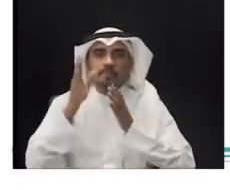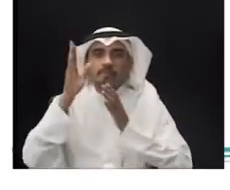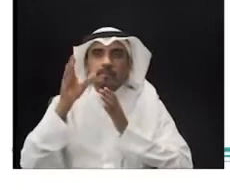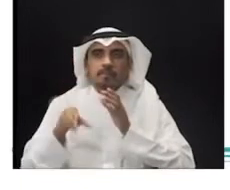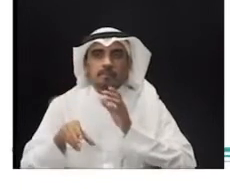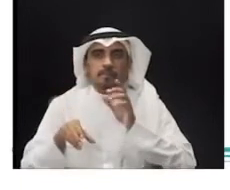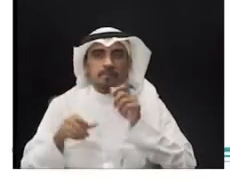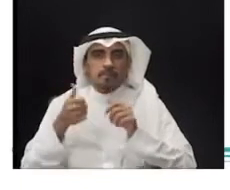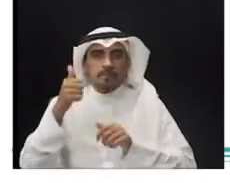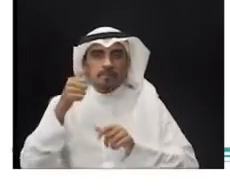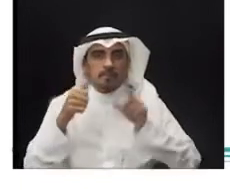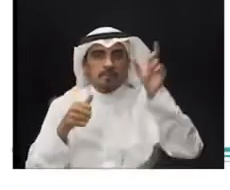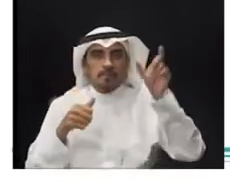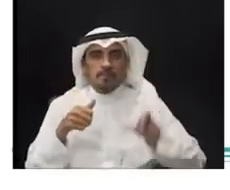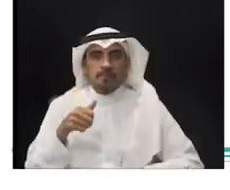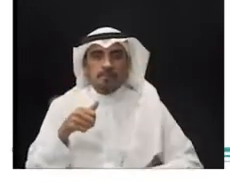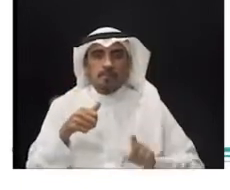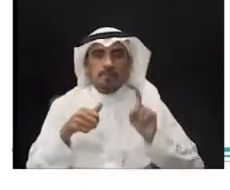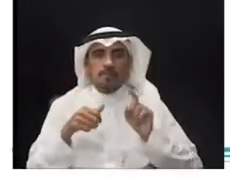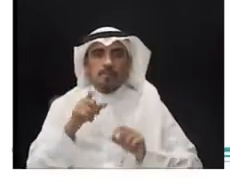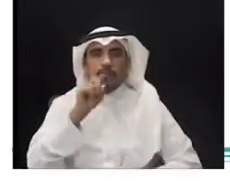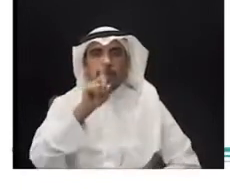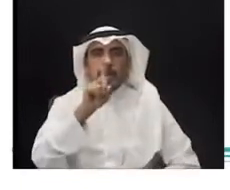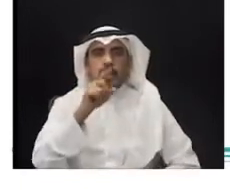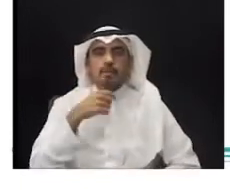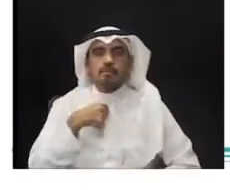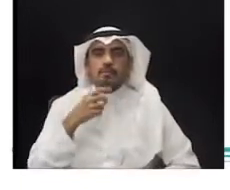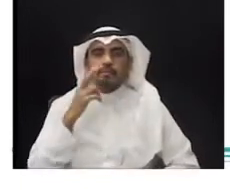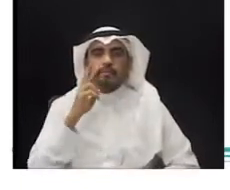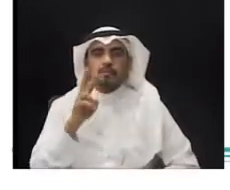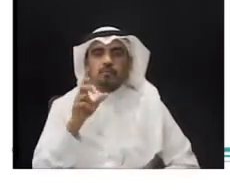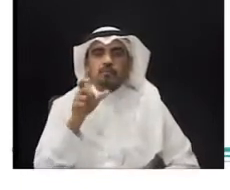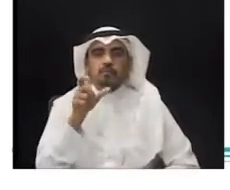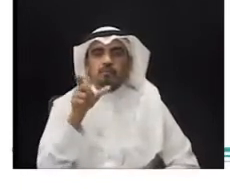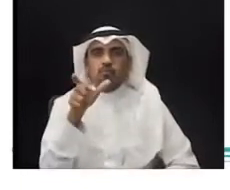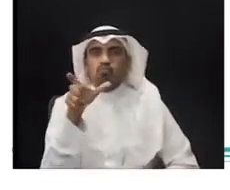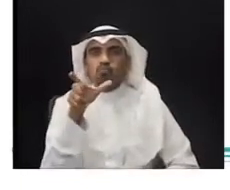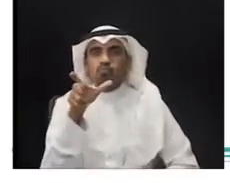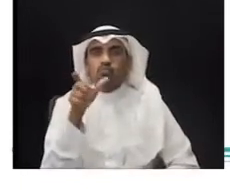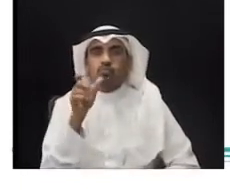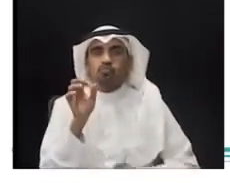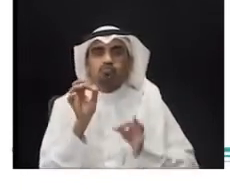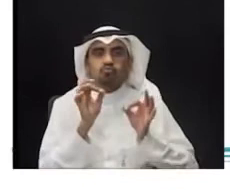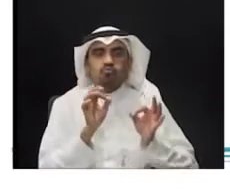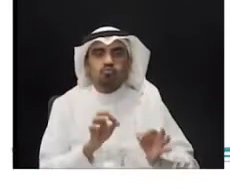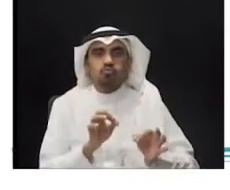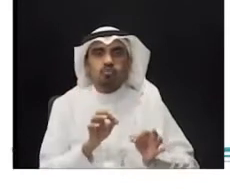ارتباط ما بين عمود ألف وعمود باء، نكتب الجملة المناسبة بجوار